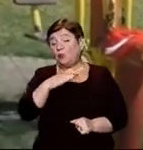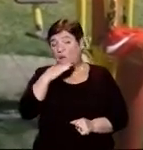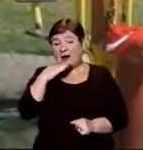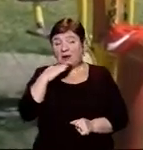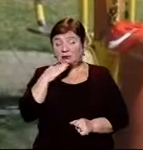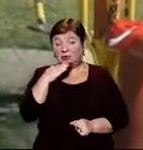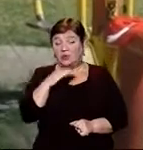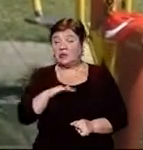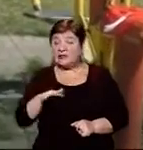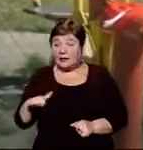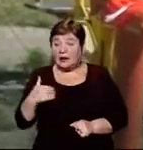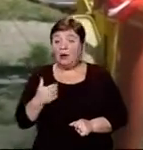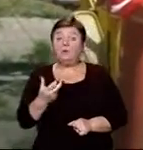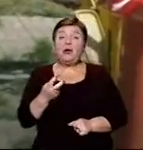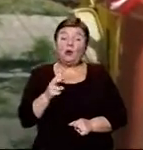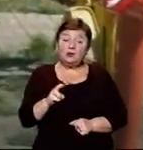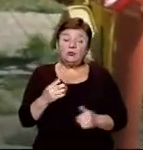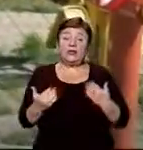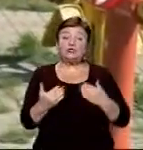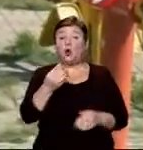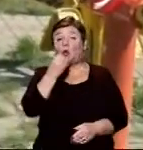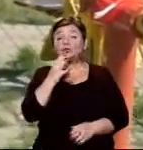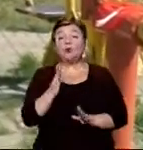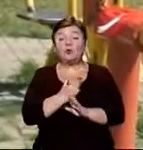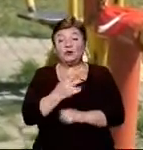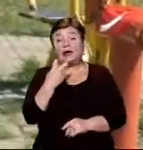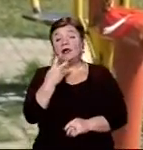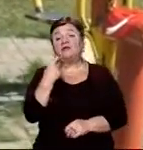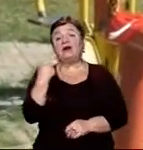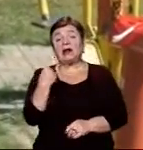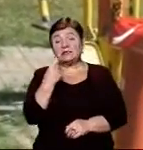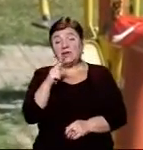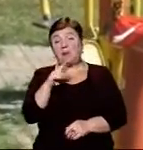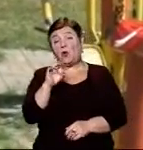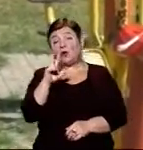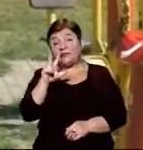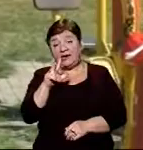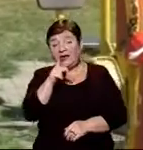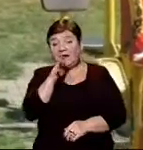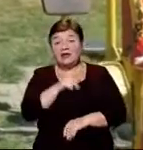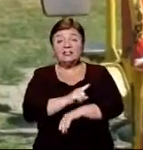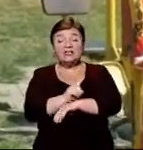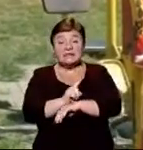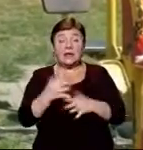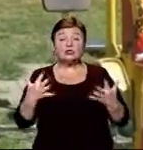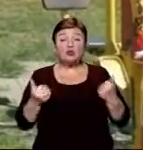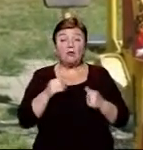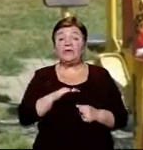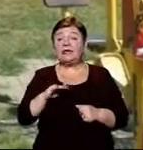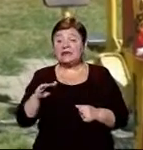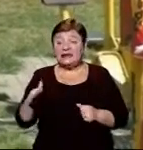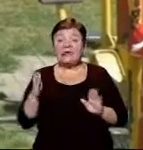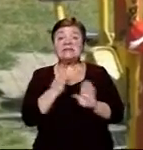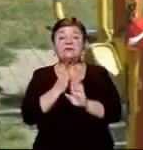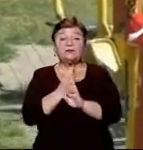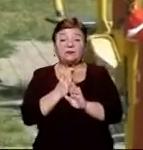одна дитина. Ми ходимо, якщо є хороша погода, два рази по три часа. Тому що я вважаю, що здоров'я дитини – то свіже